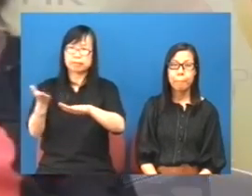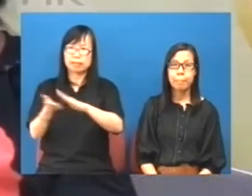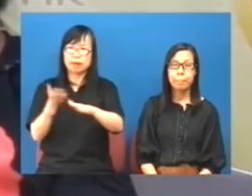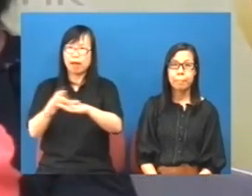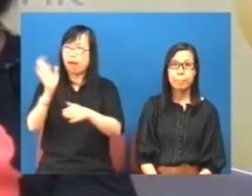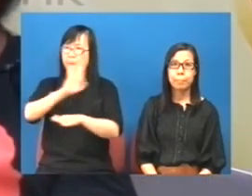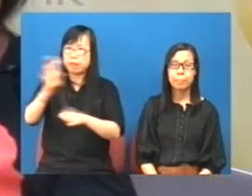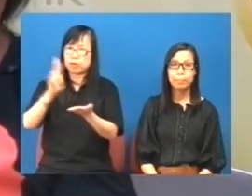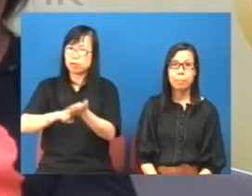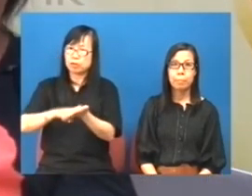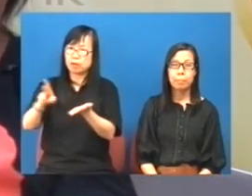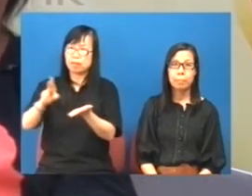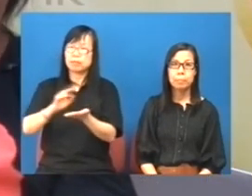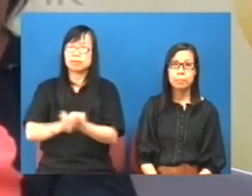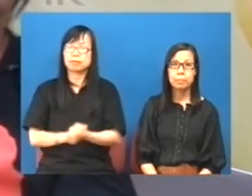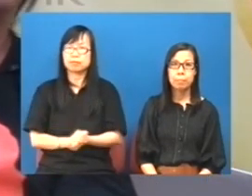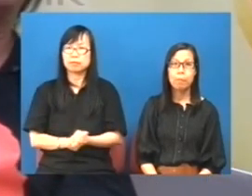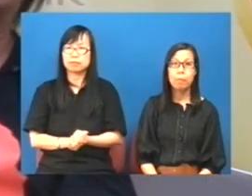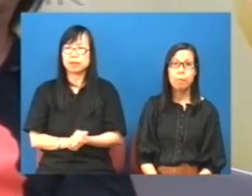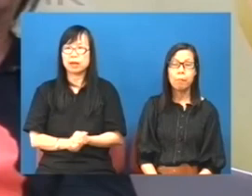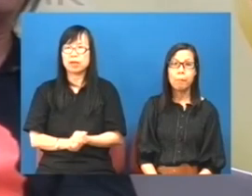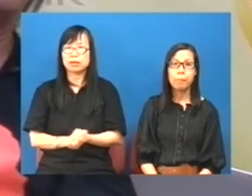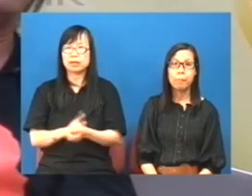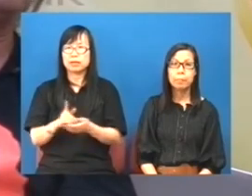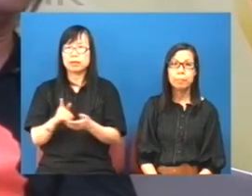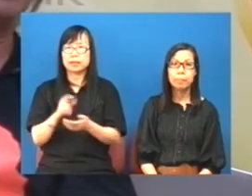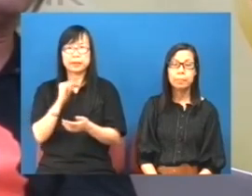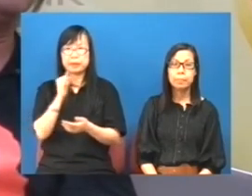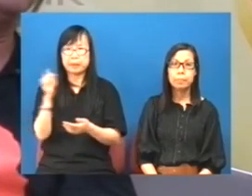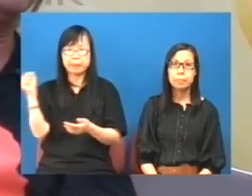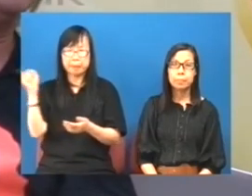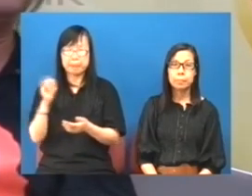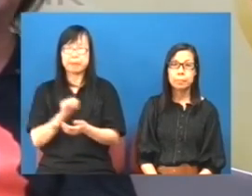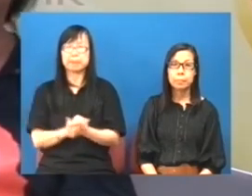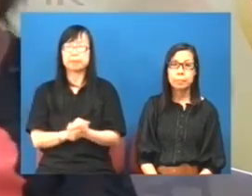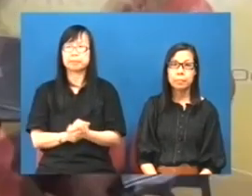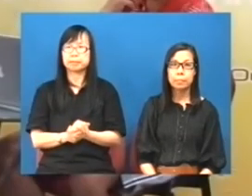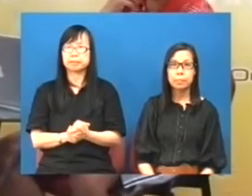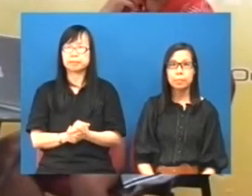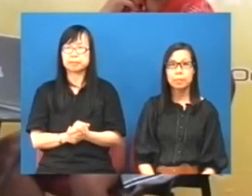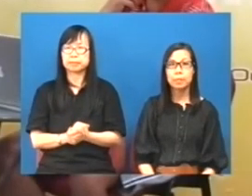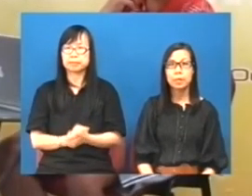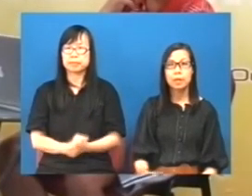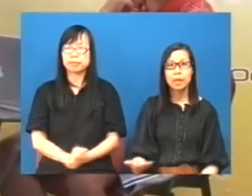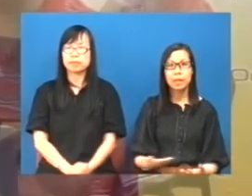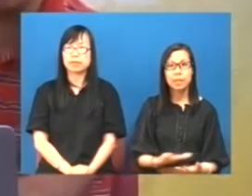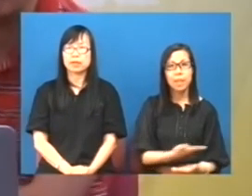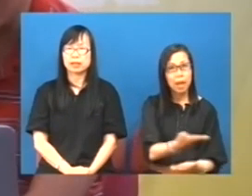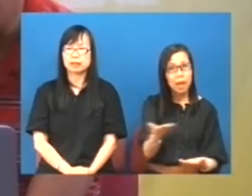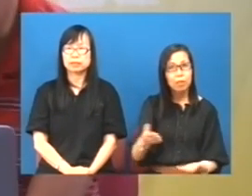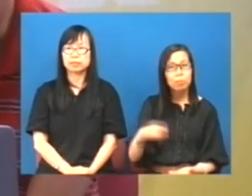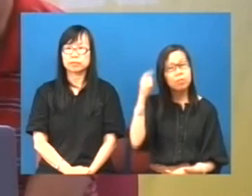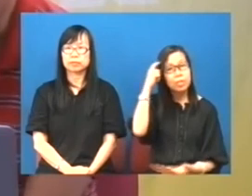信任BMP那彈劾老實說真是不玩這些招數大家都很熟